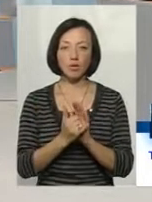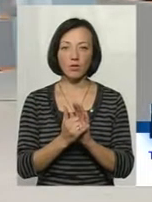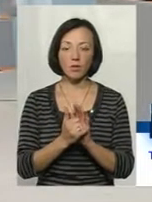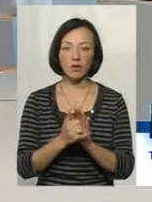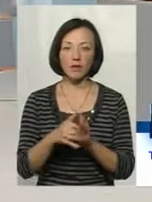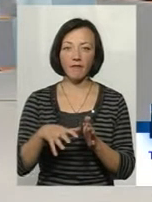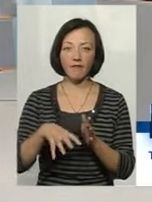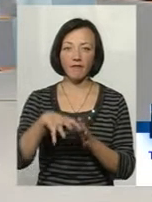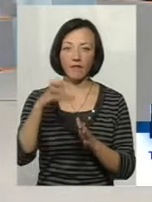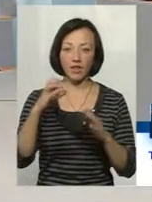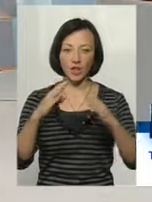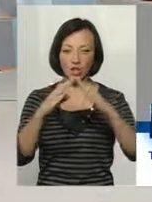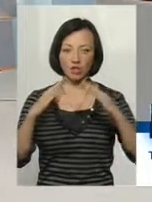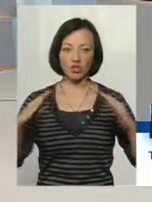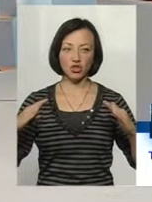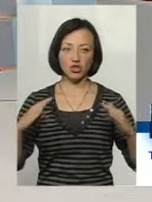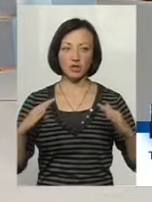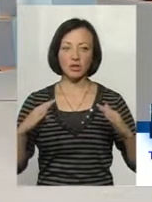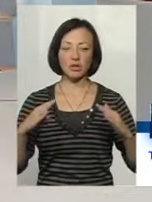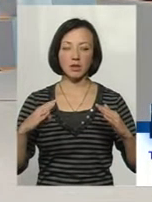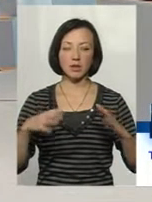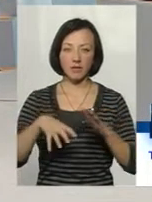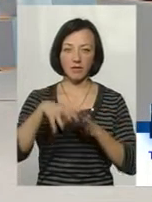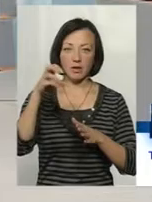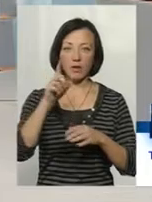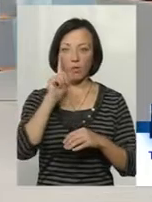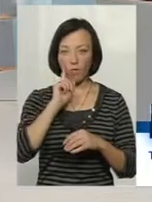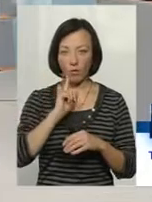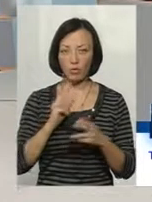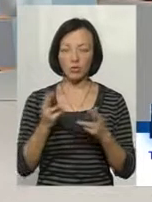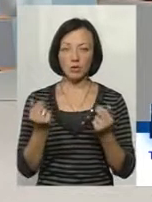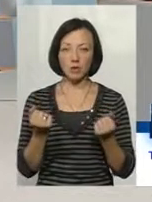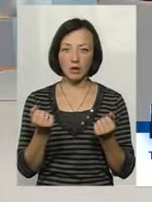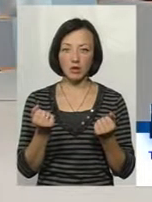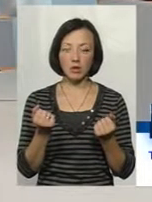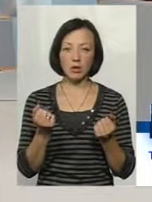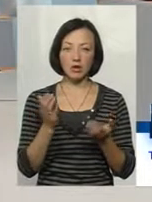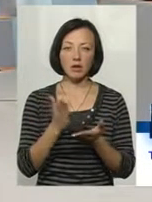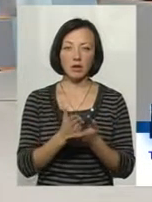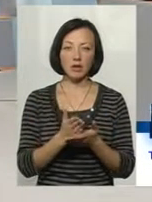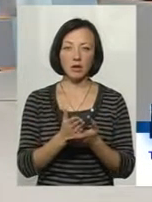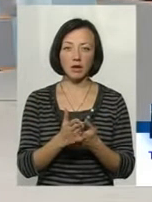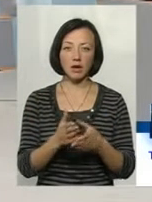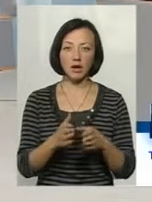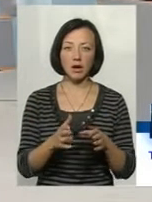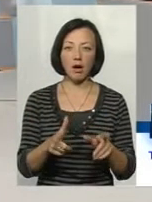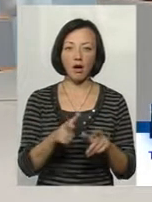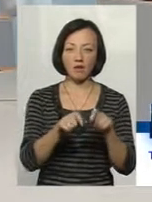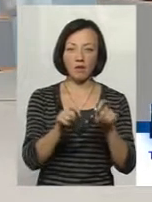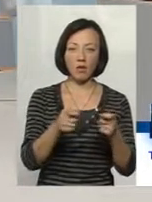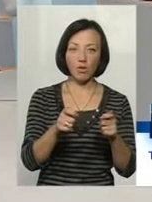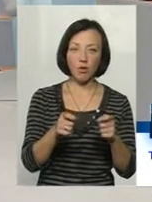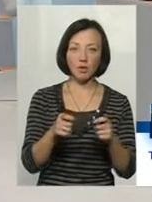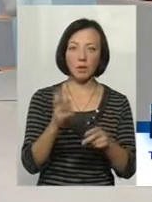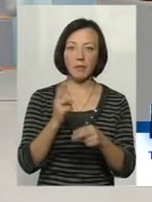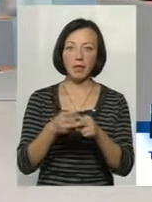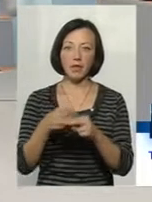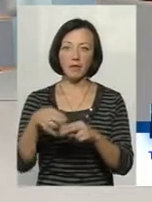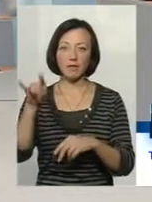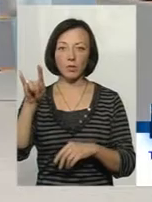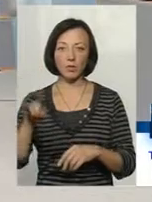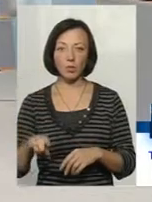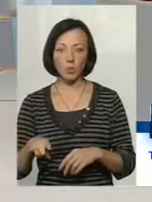витяжки, встановлюють, ну, зрозуміло, комфортно. Стоїть колонка, стоїть